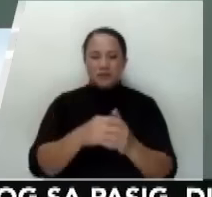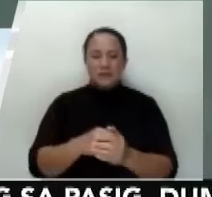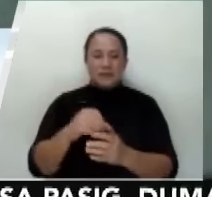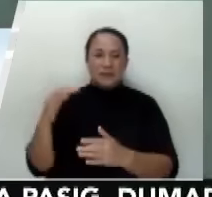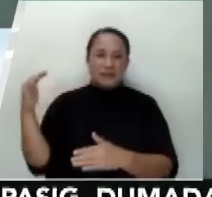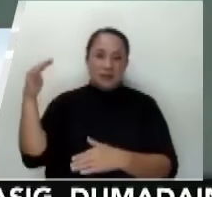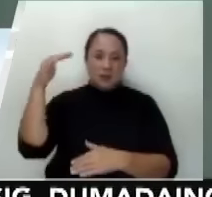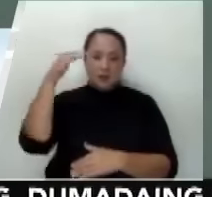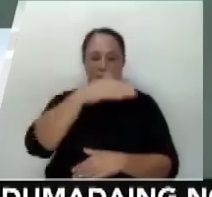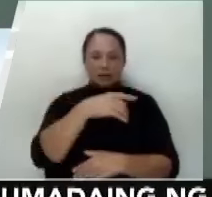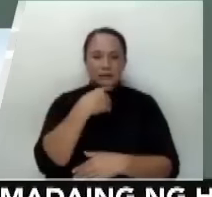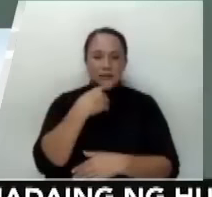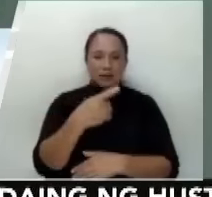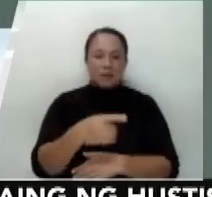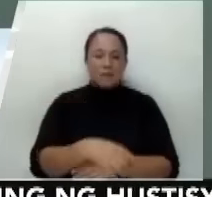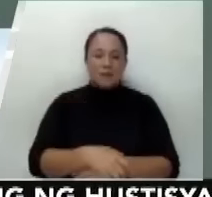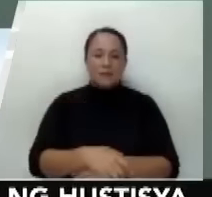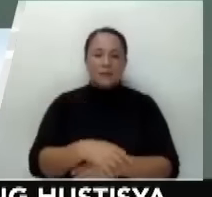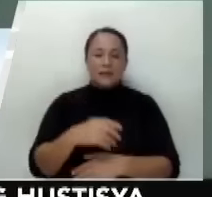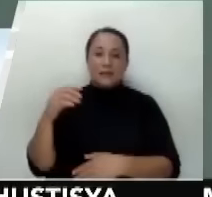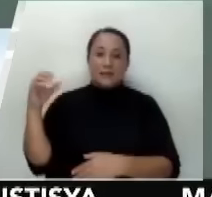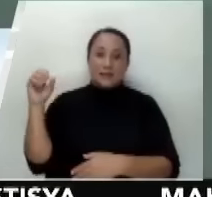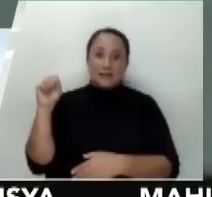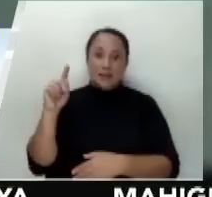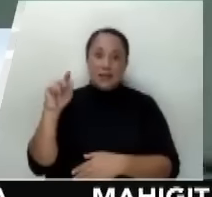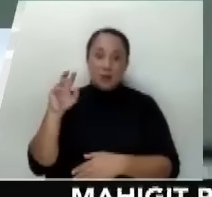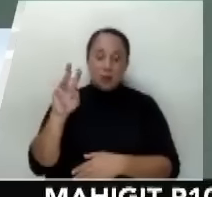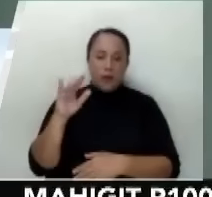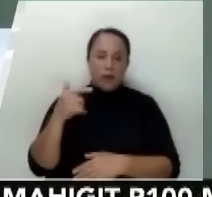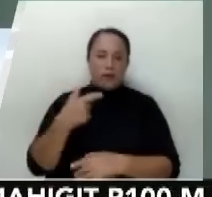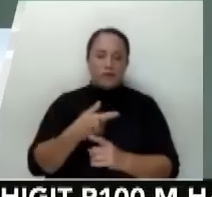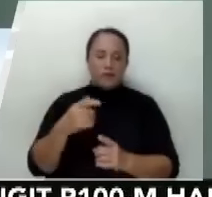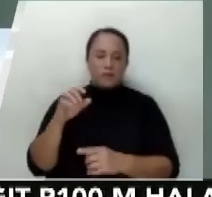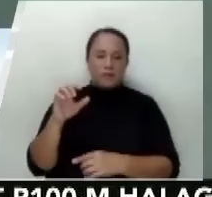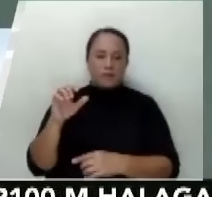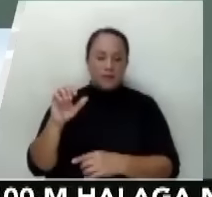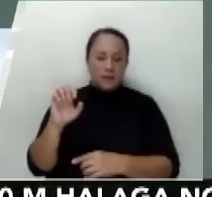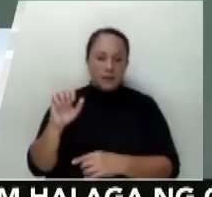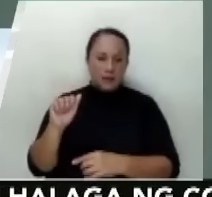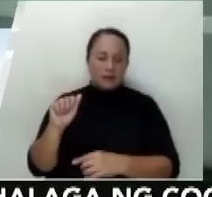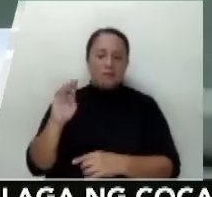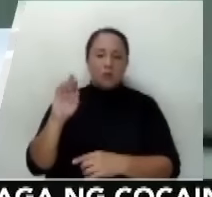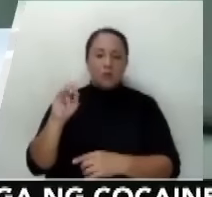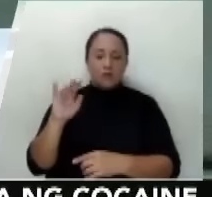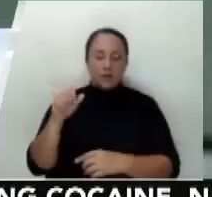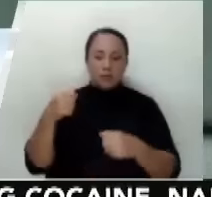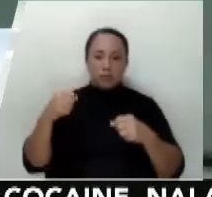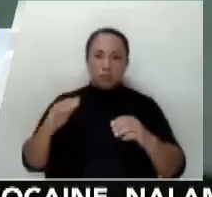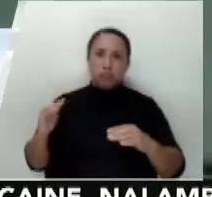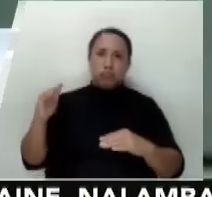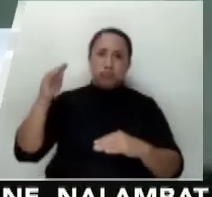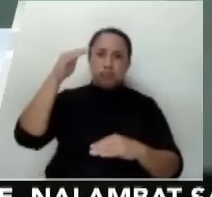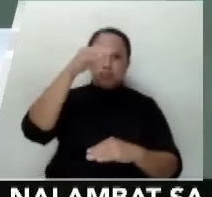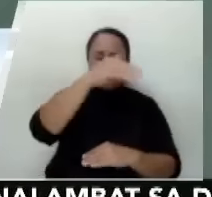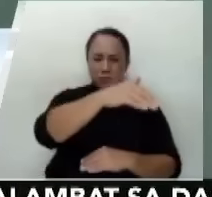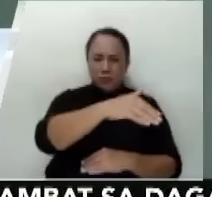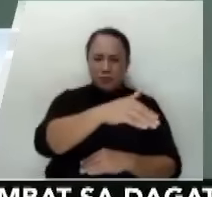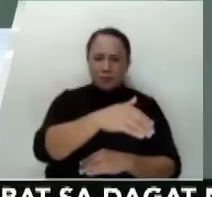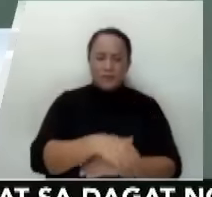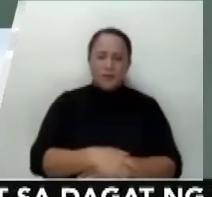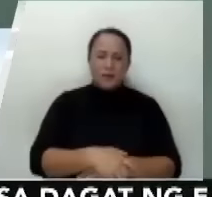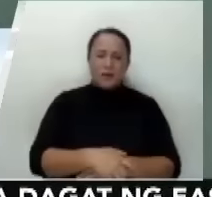sa statement na inilabas ng Skyway, galing daw ng A. Bonifacio Avenue ang rider at umakyat ng off-ramp ng Skyway